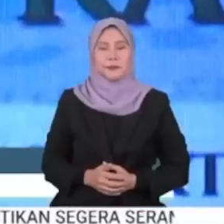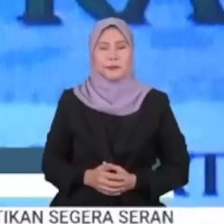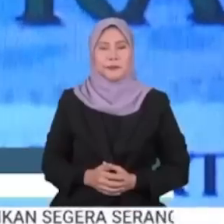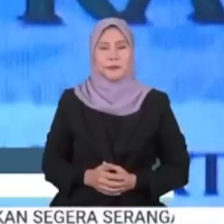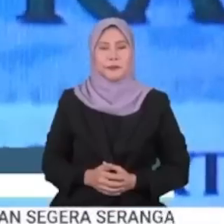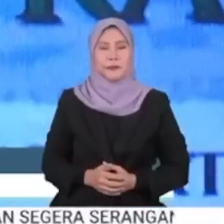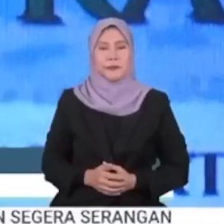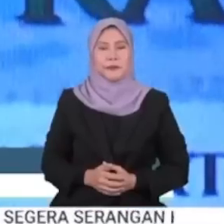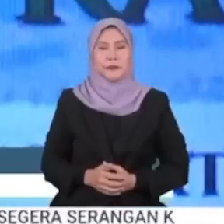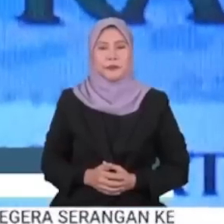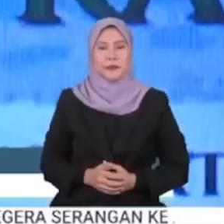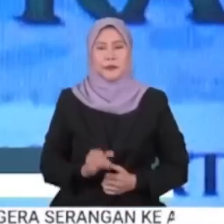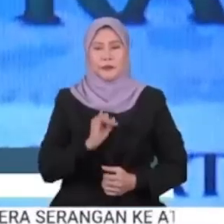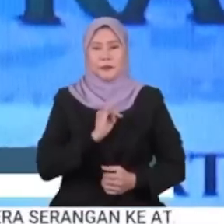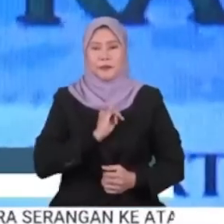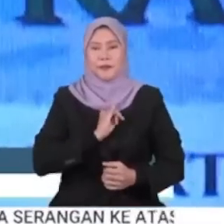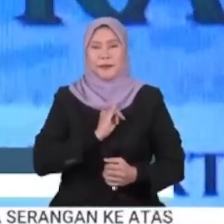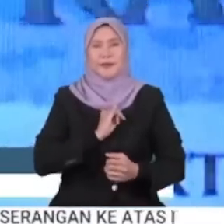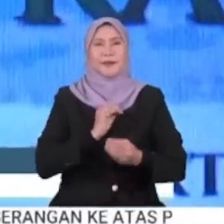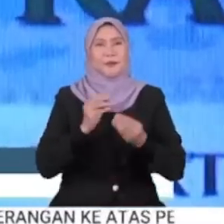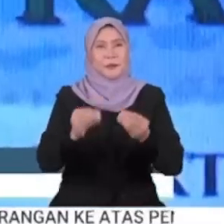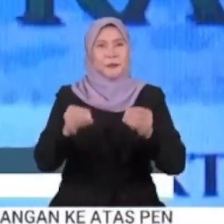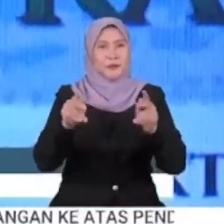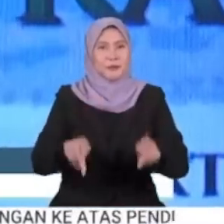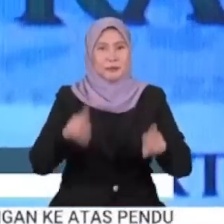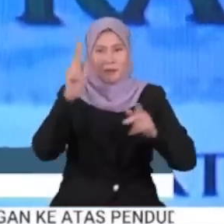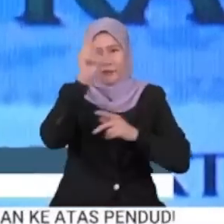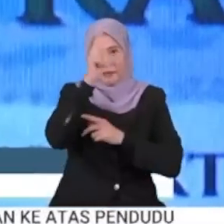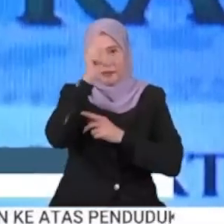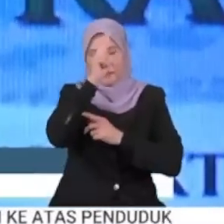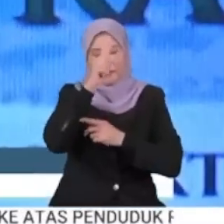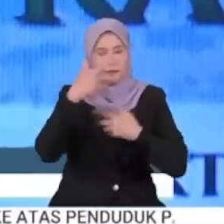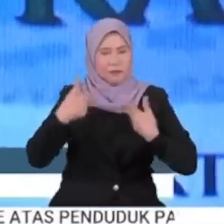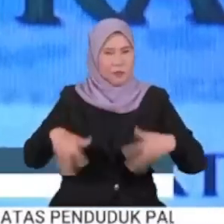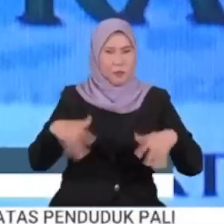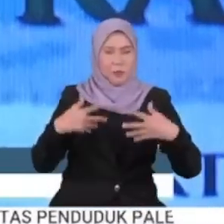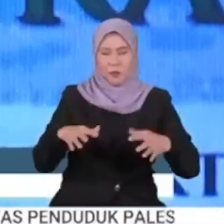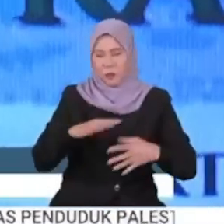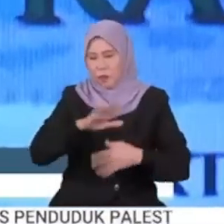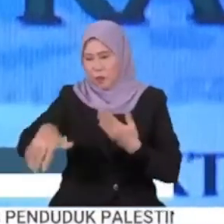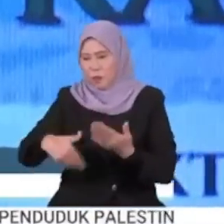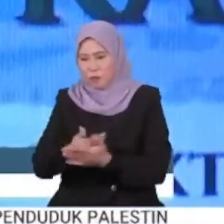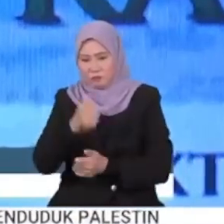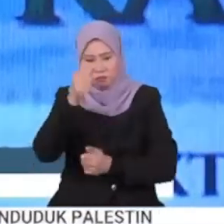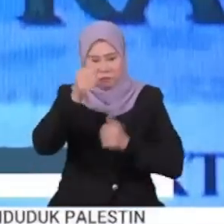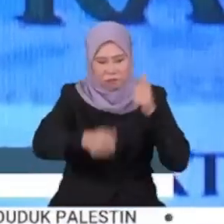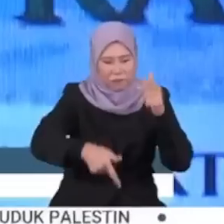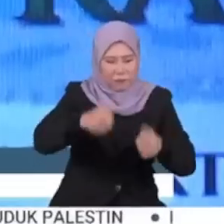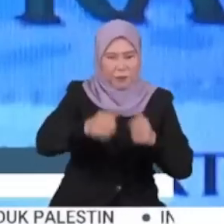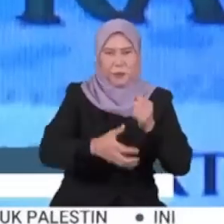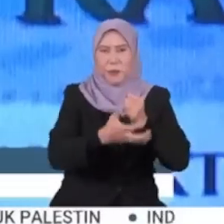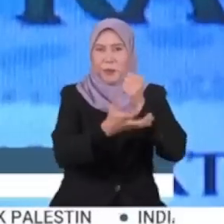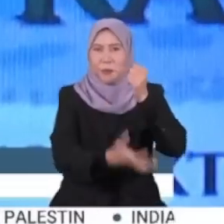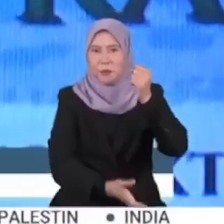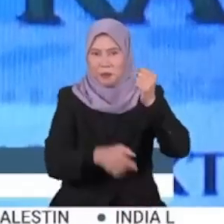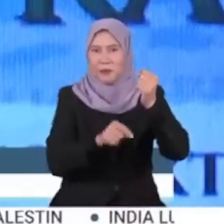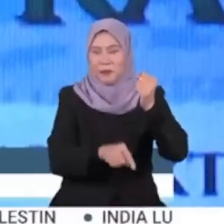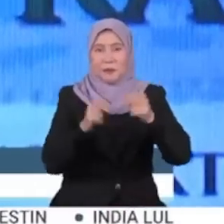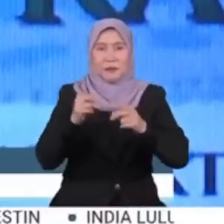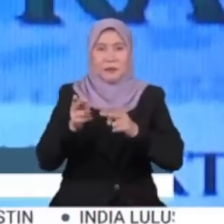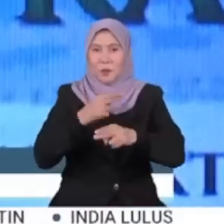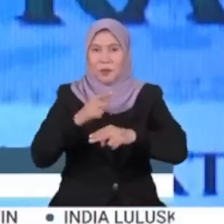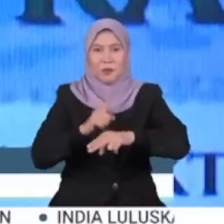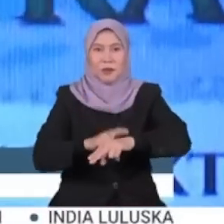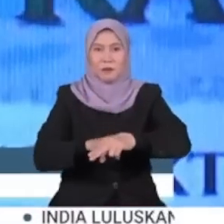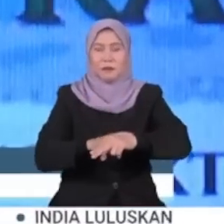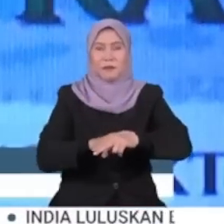Dan saya dari pihak kerajaan terharu dengan sambutan yang diberikan dalam masa yang singkat